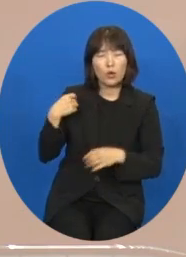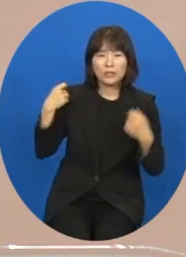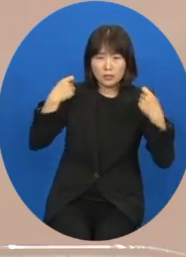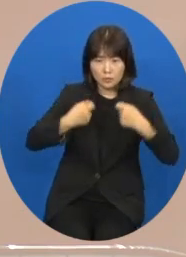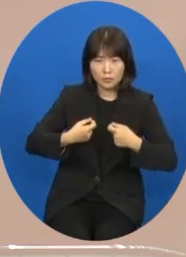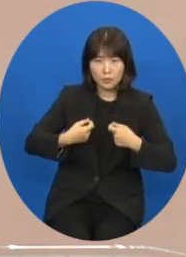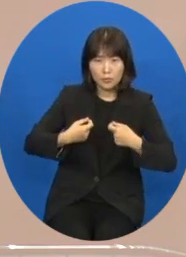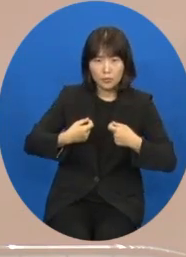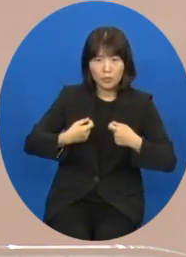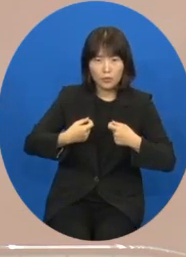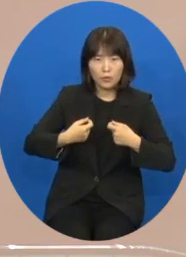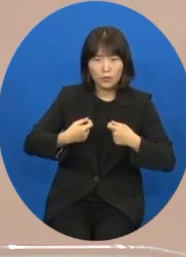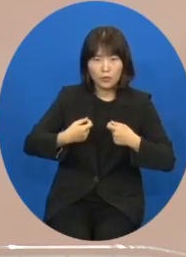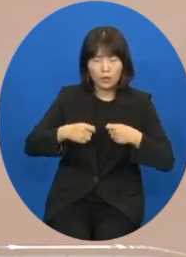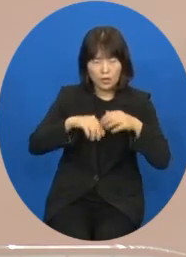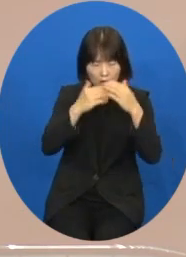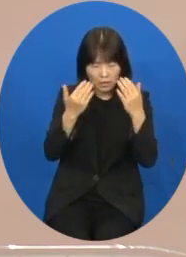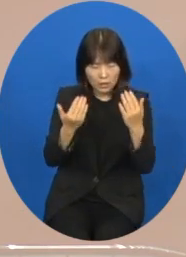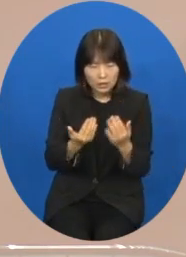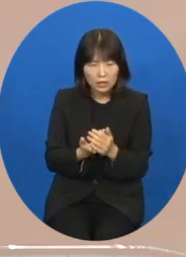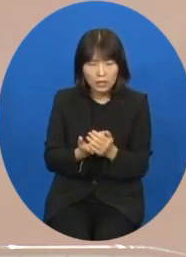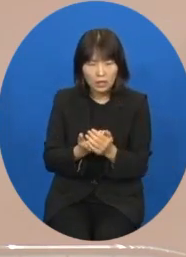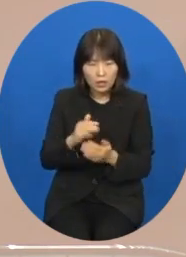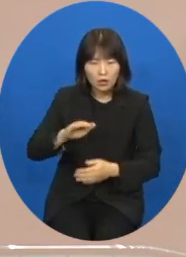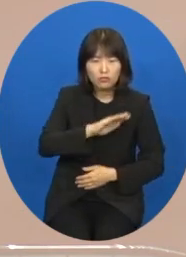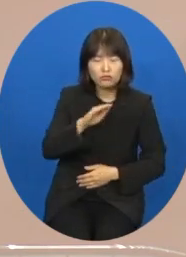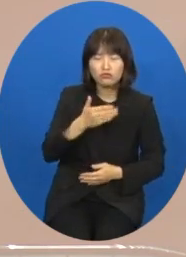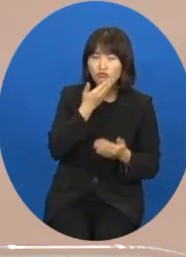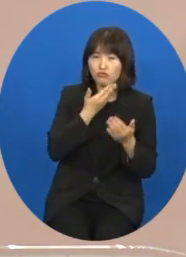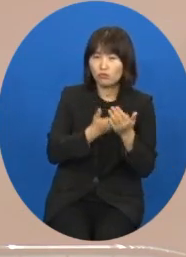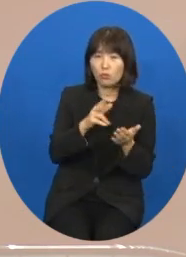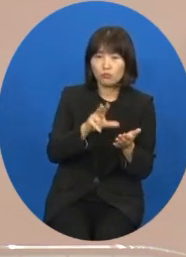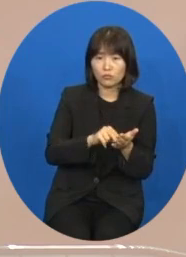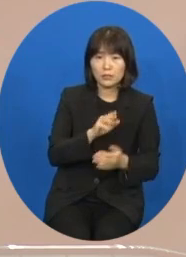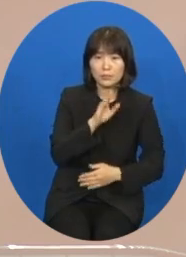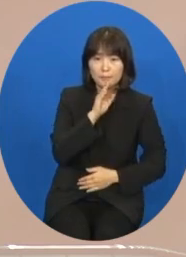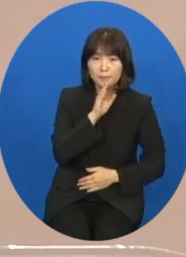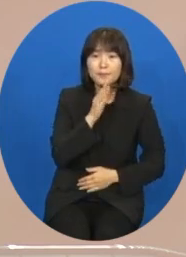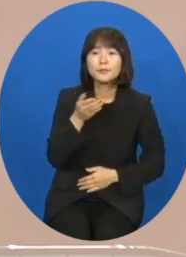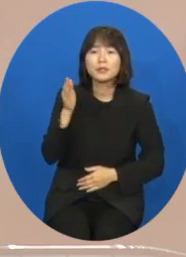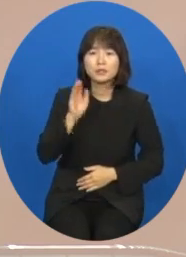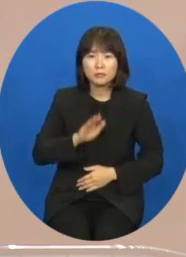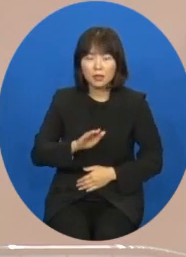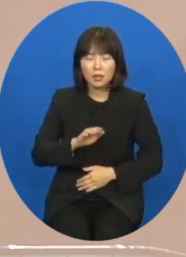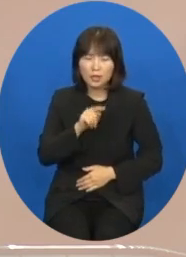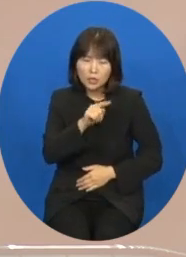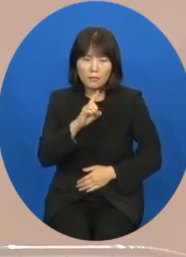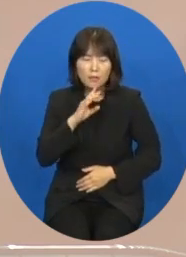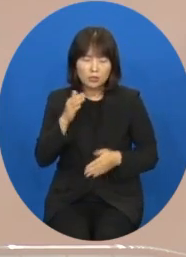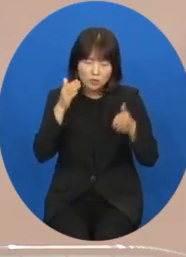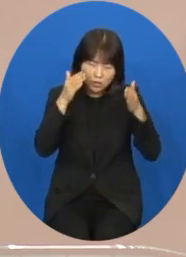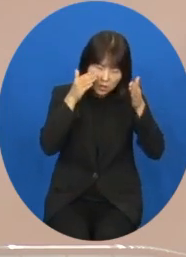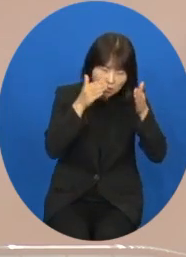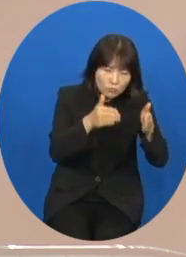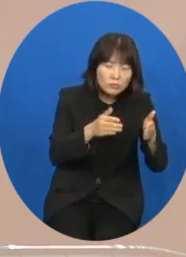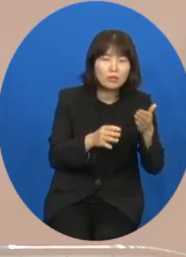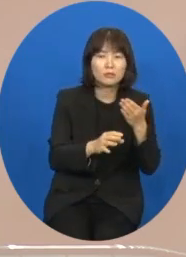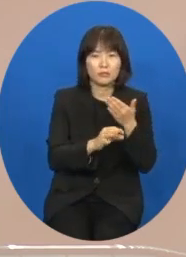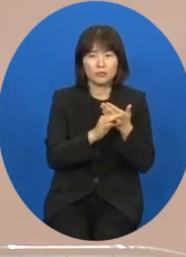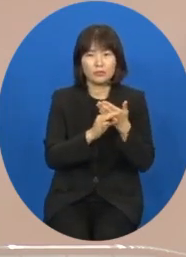입을까? 다 우리에게 중요한 문제들이긴 하지만 그러나 그것만 중요하게